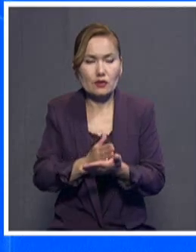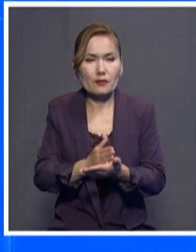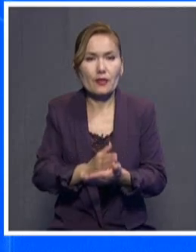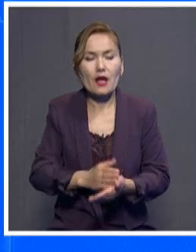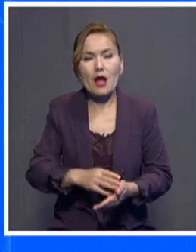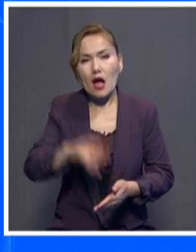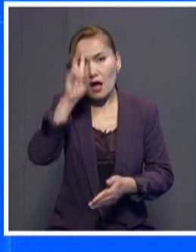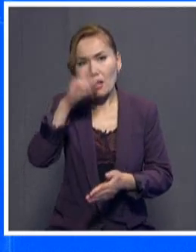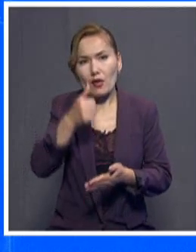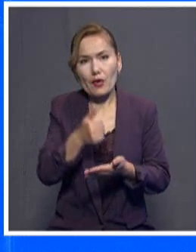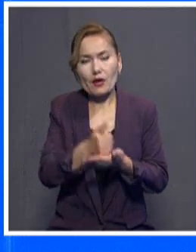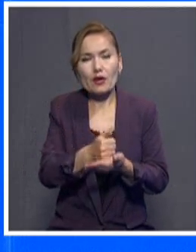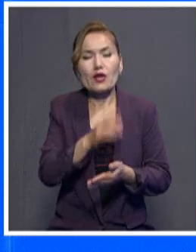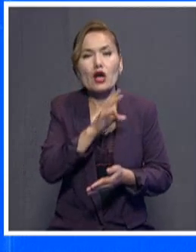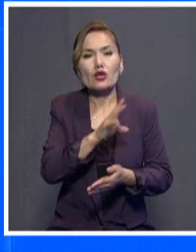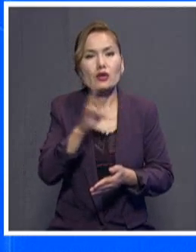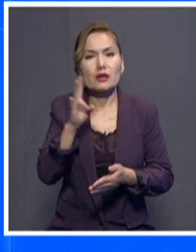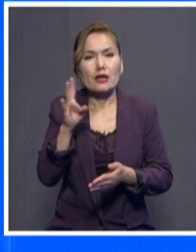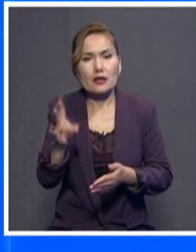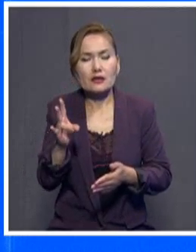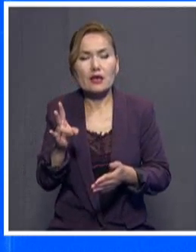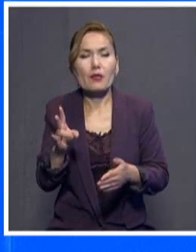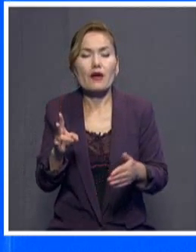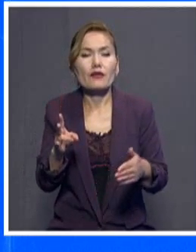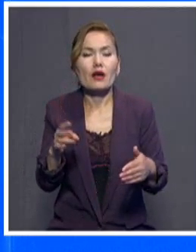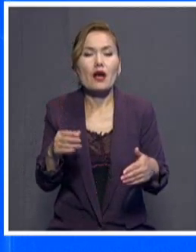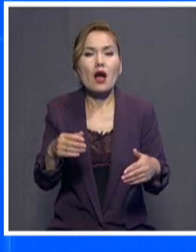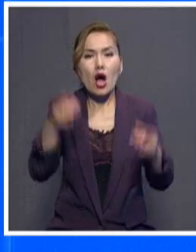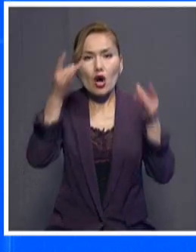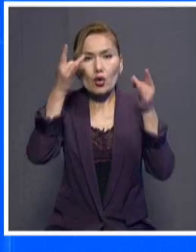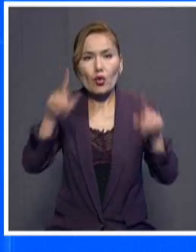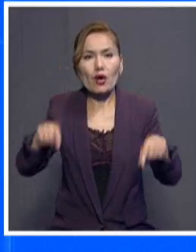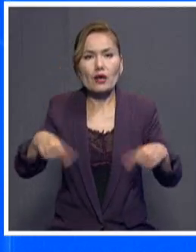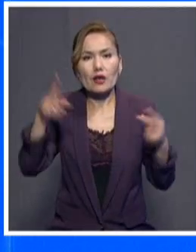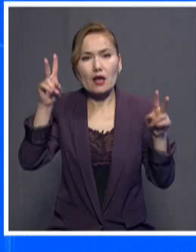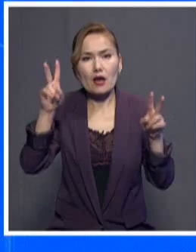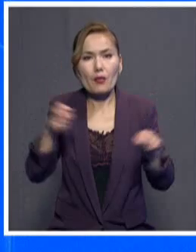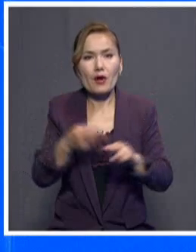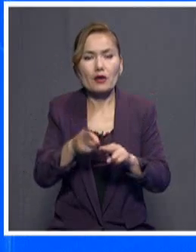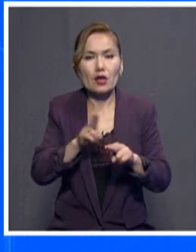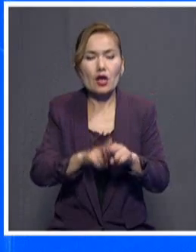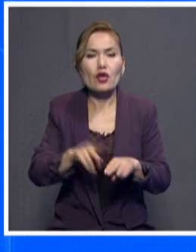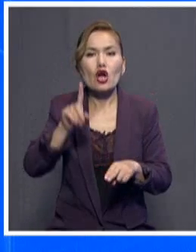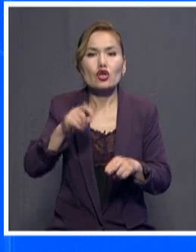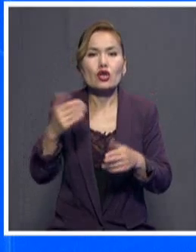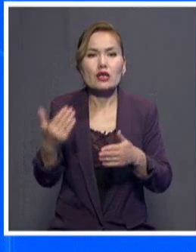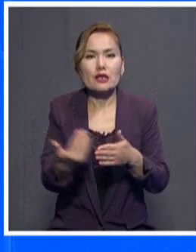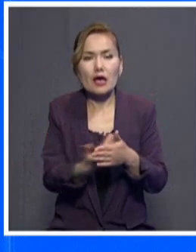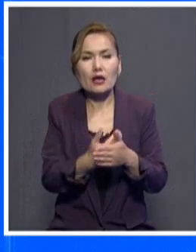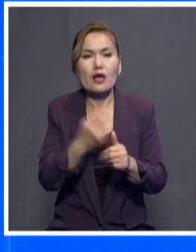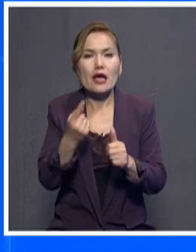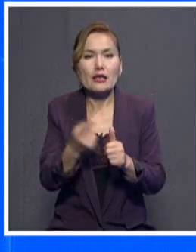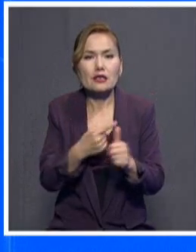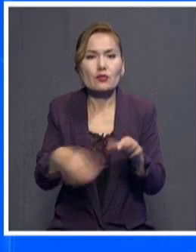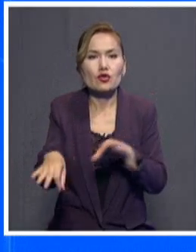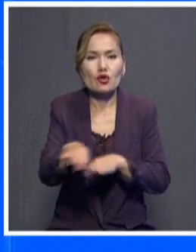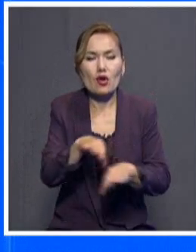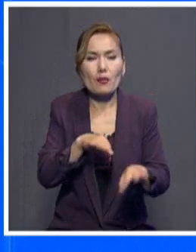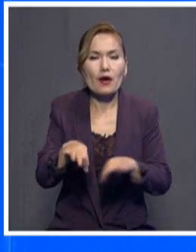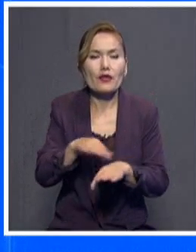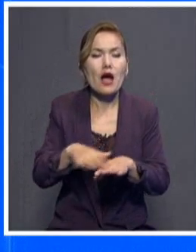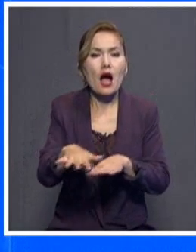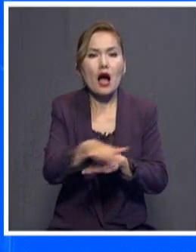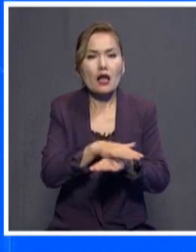Елбасы ұсынған рухани жаңғыру бағдарламасы ұлт руханиятын түлетуге түрткі болса, 100 жаңа есім жобасы халқымыздың